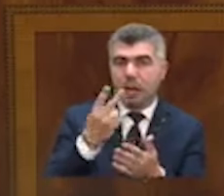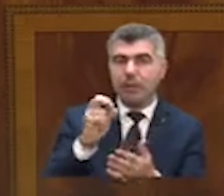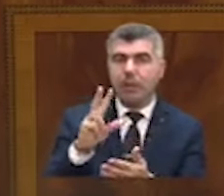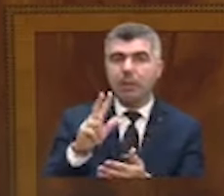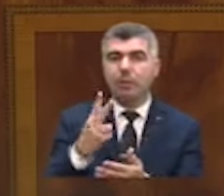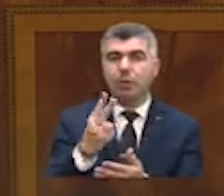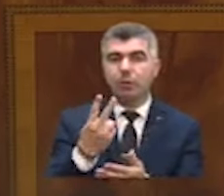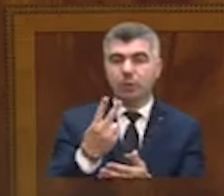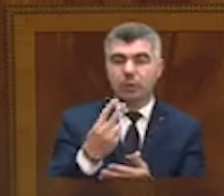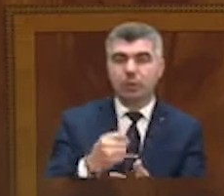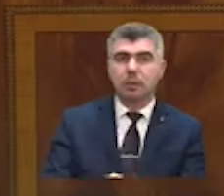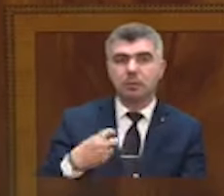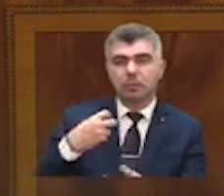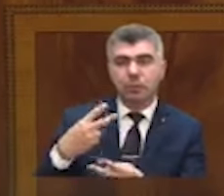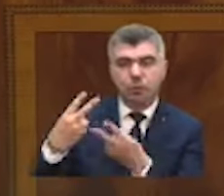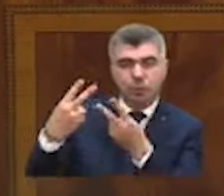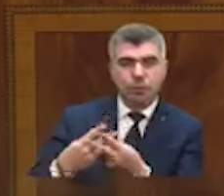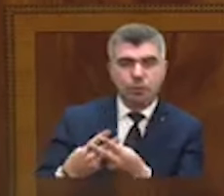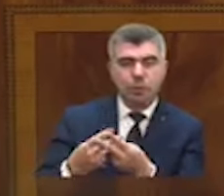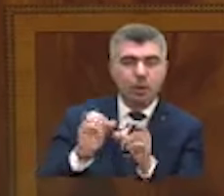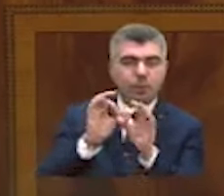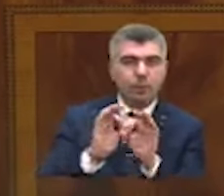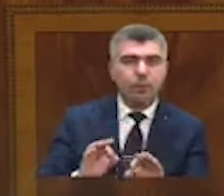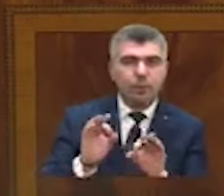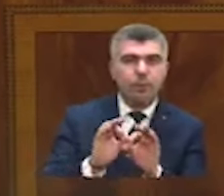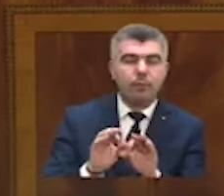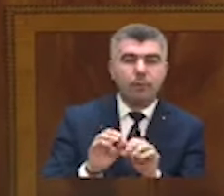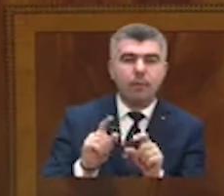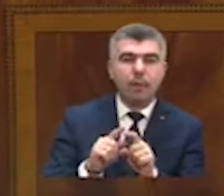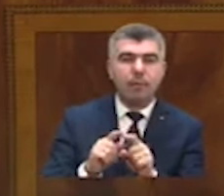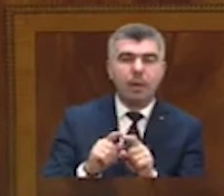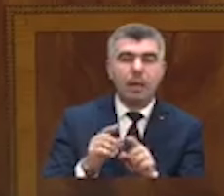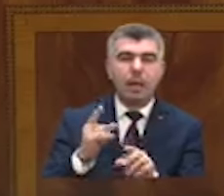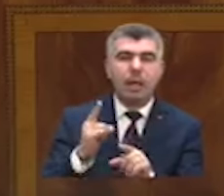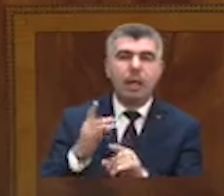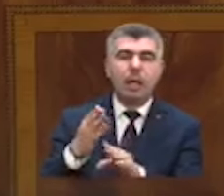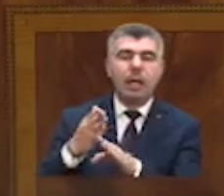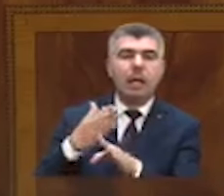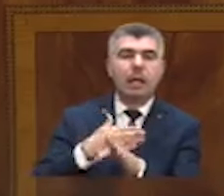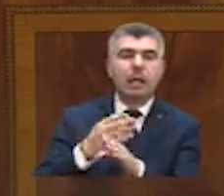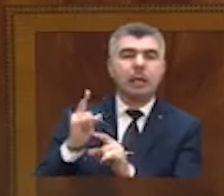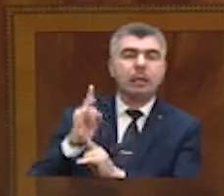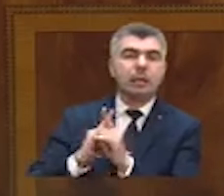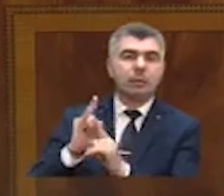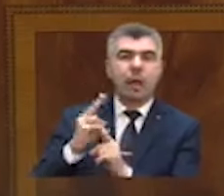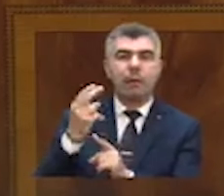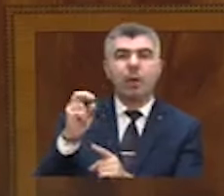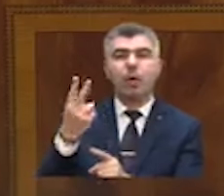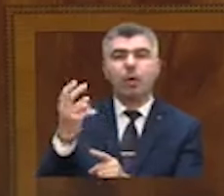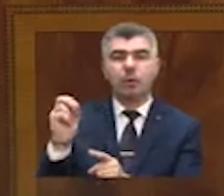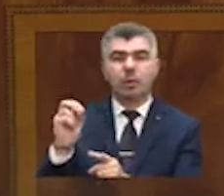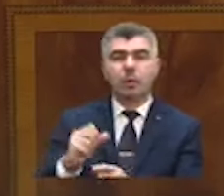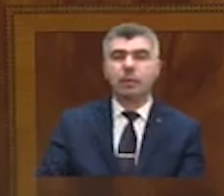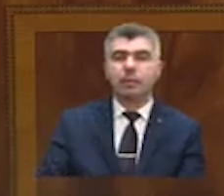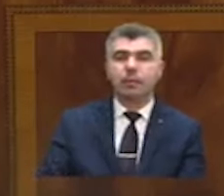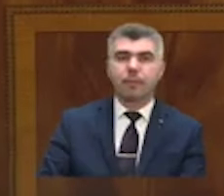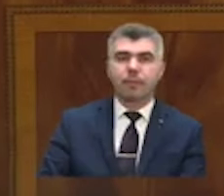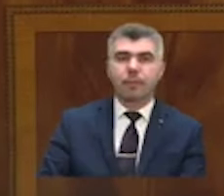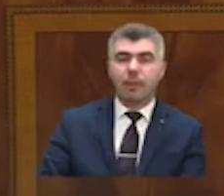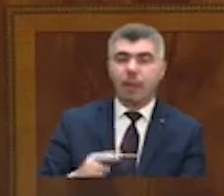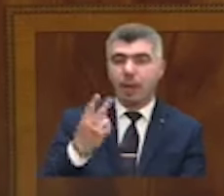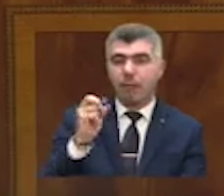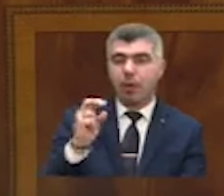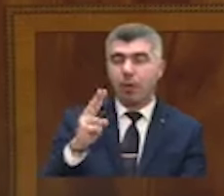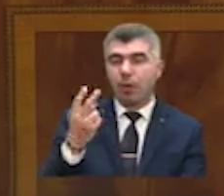م ليهم كان خصهم يتخدو لهم الاستثمارات ديالهم في 2020 لانه 2020